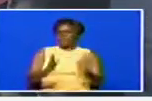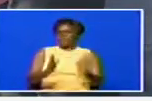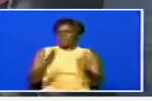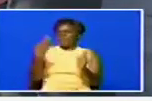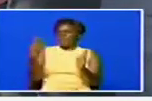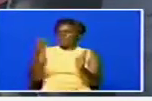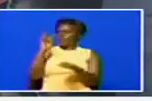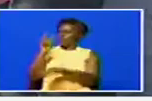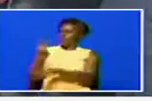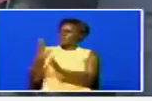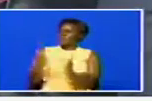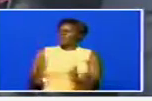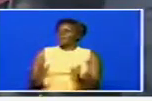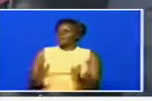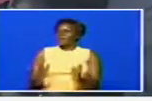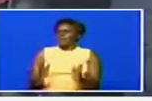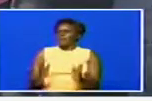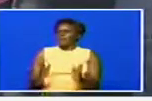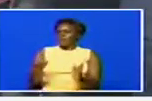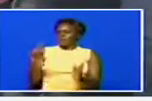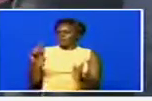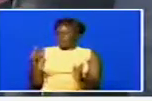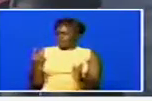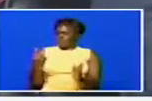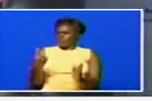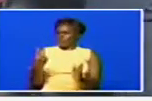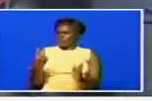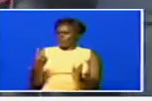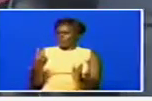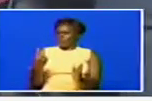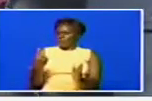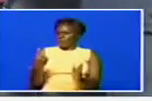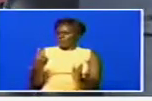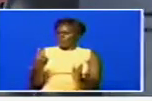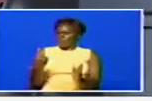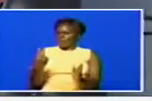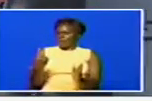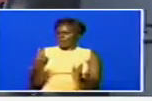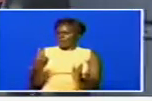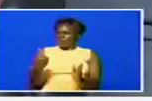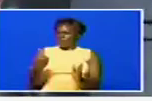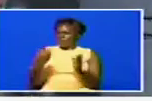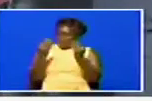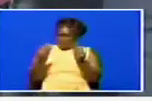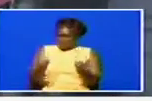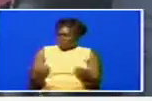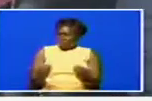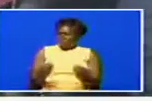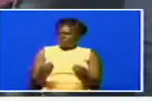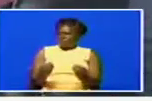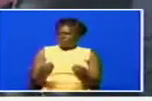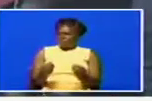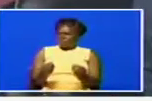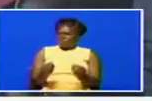ni observers. Waelewa? Sasa kitu cha kwanza ni kwamba jambo ambalo linafaa kutukusuluhishwa